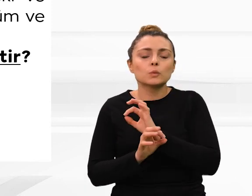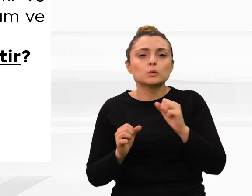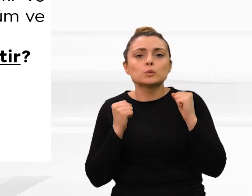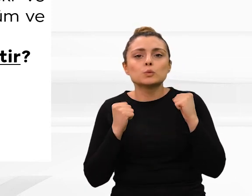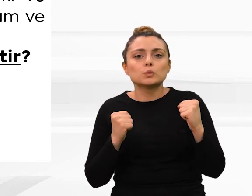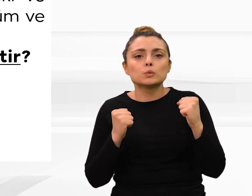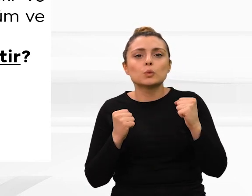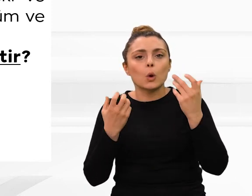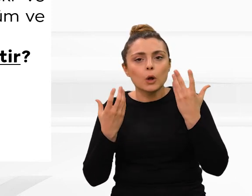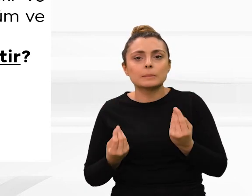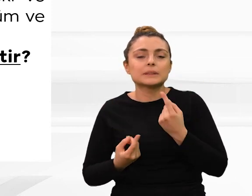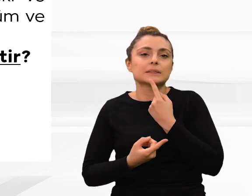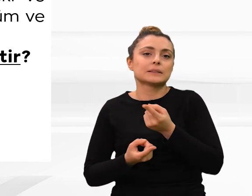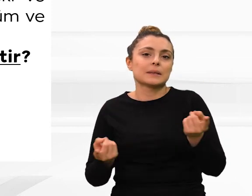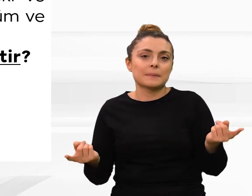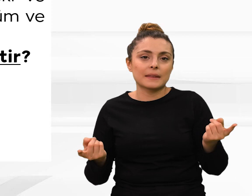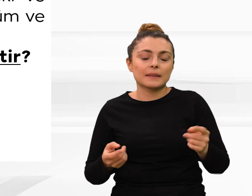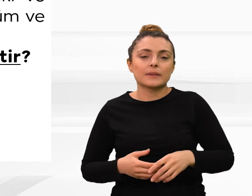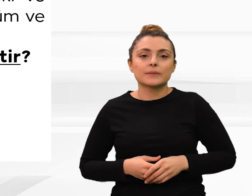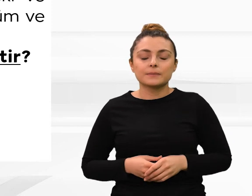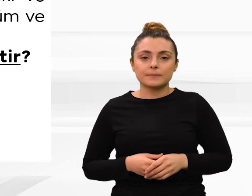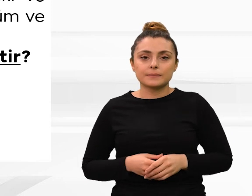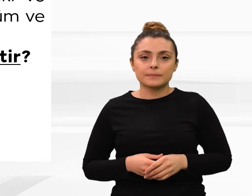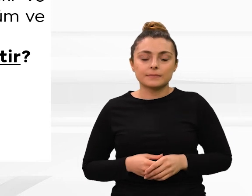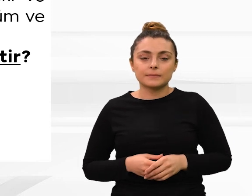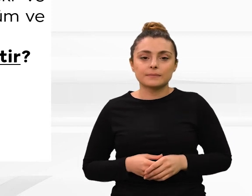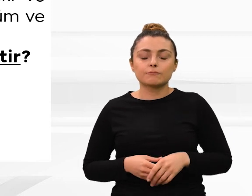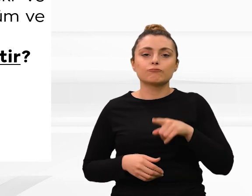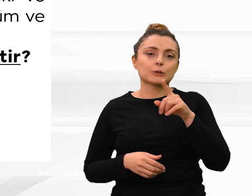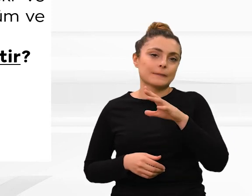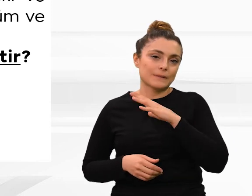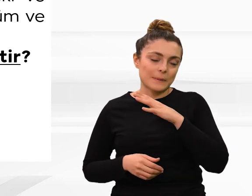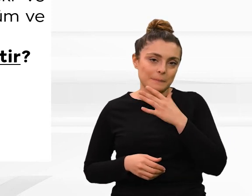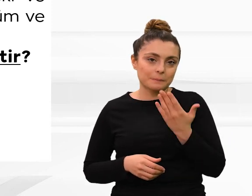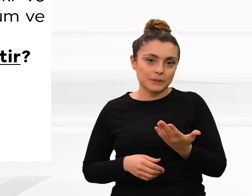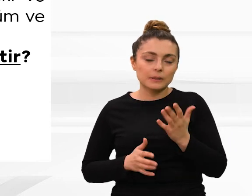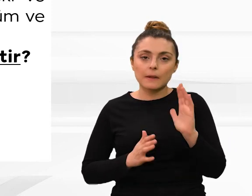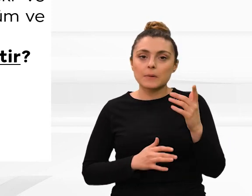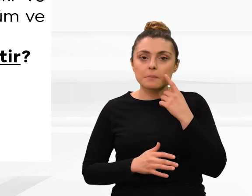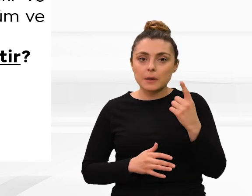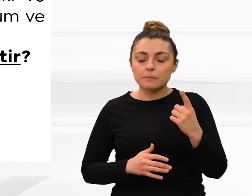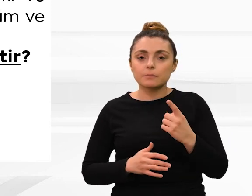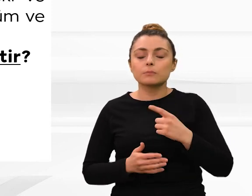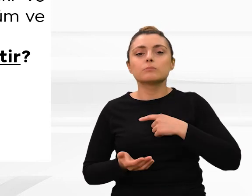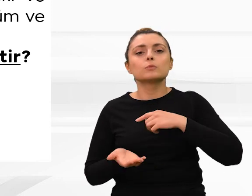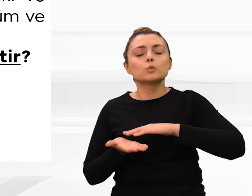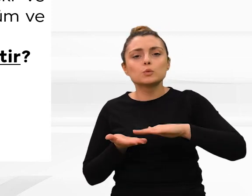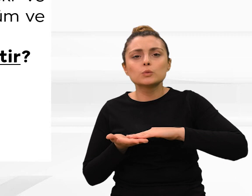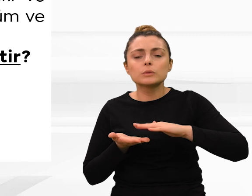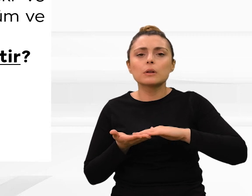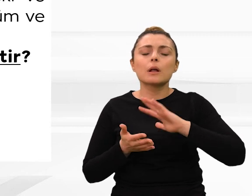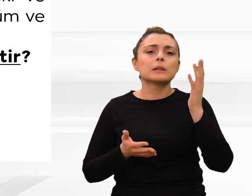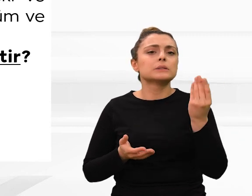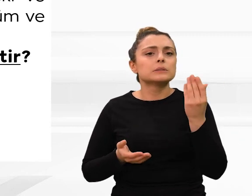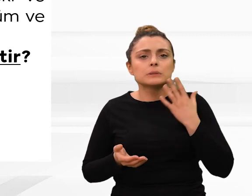gücünün olması demektir Evet bu da varmış demekki devam edelim düzeltip ıslah eden ve